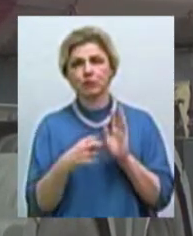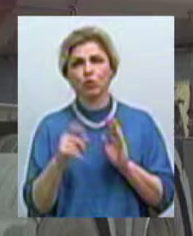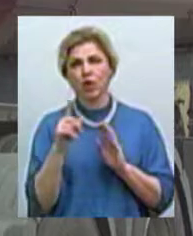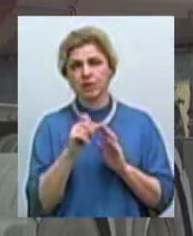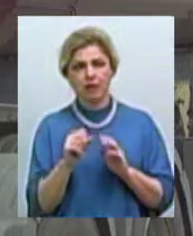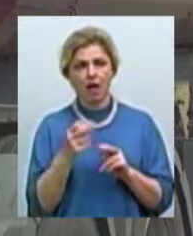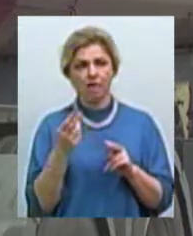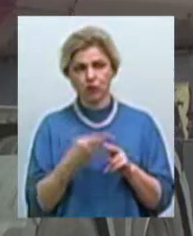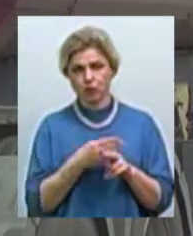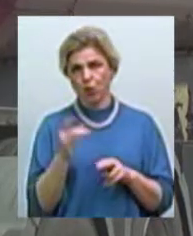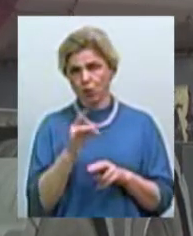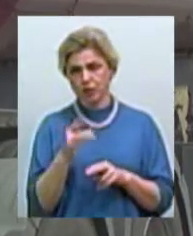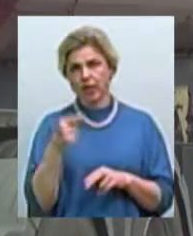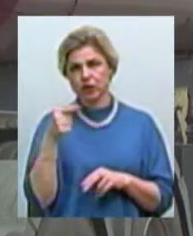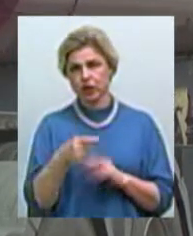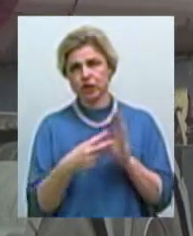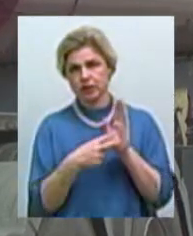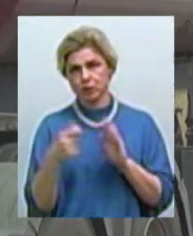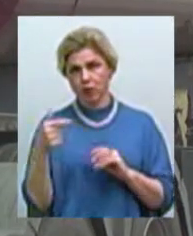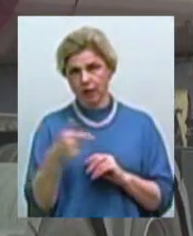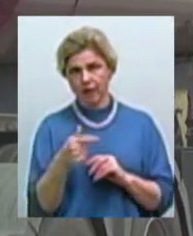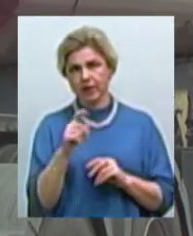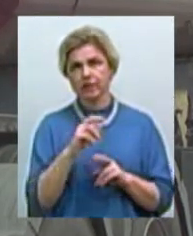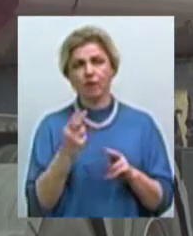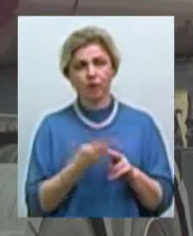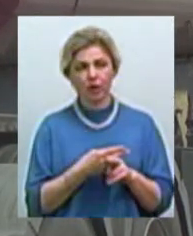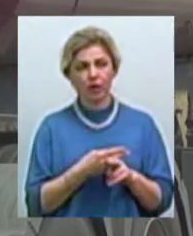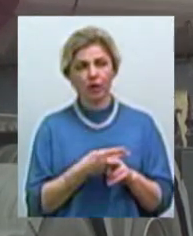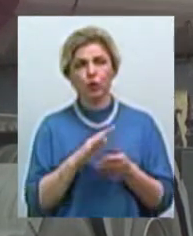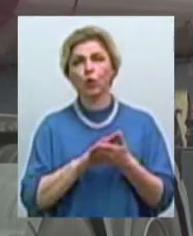дозволу. 1700 гривень за відсутствие дозволу.